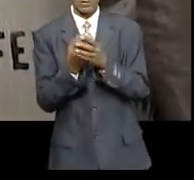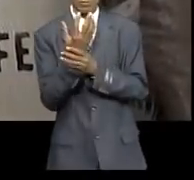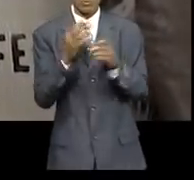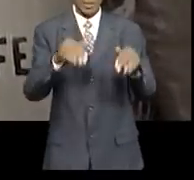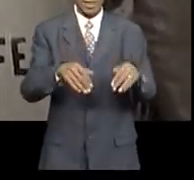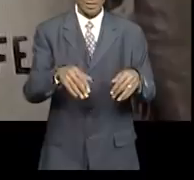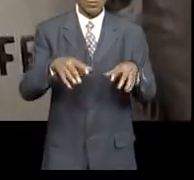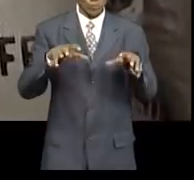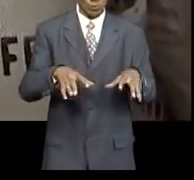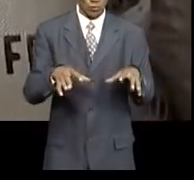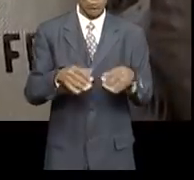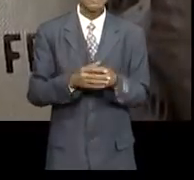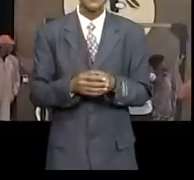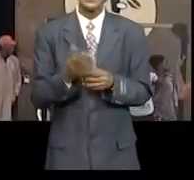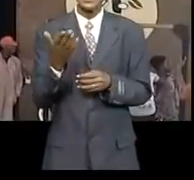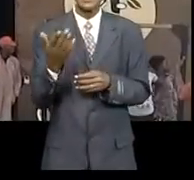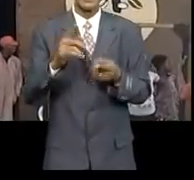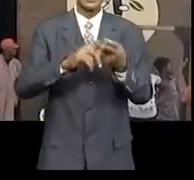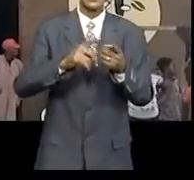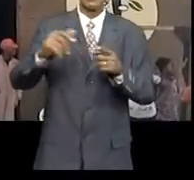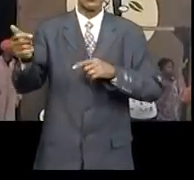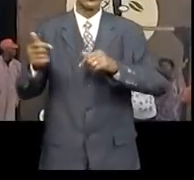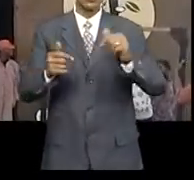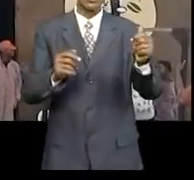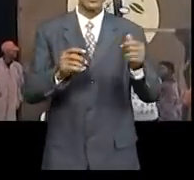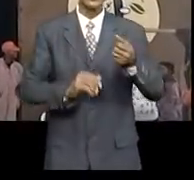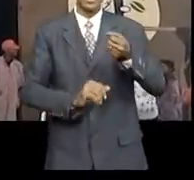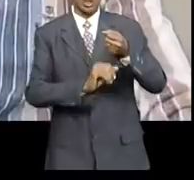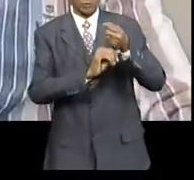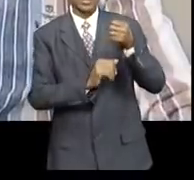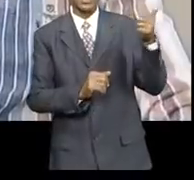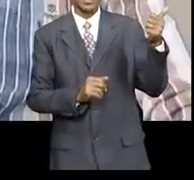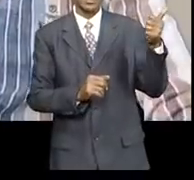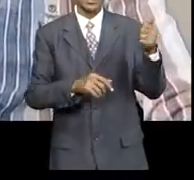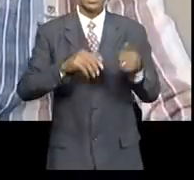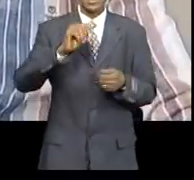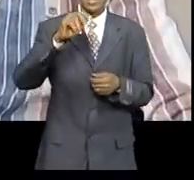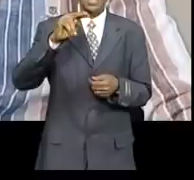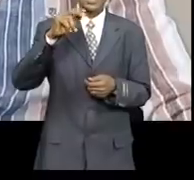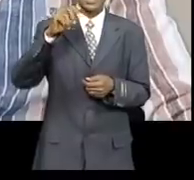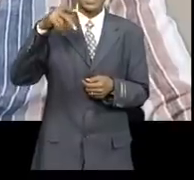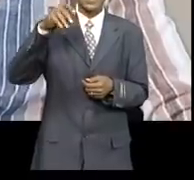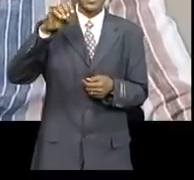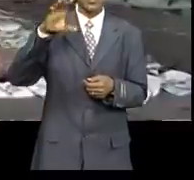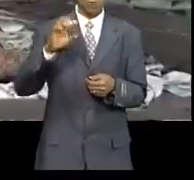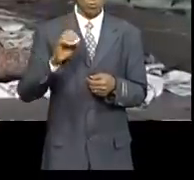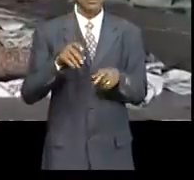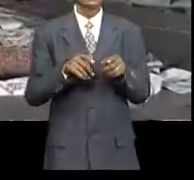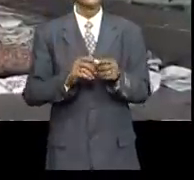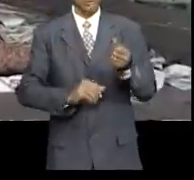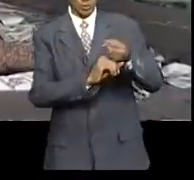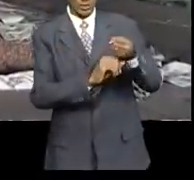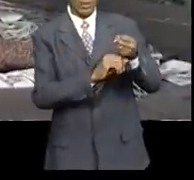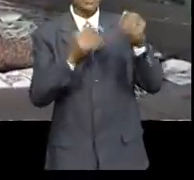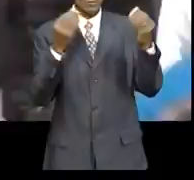Béni, appelle ses partenaires à adhérer à l'état de droit, tel que prôné par le chef de l'État, Félix-Antoine Tshisekedi, en